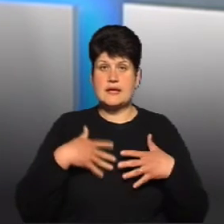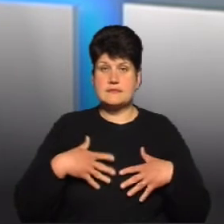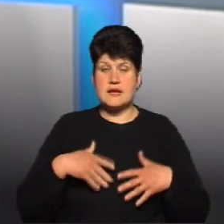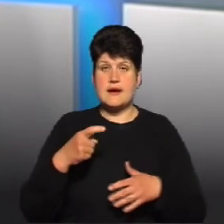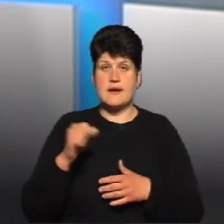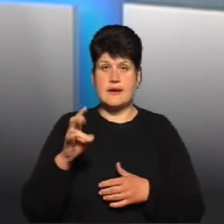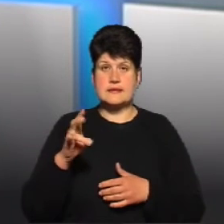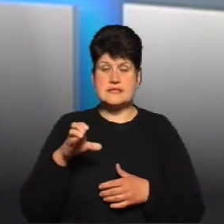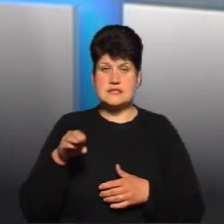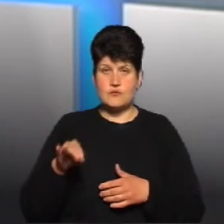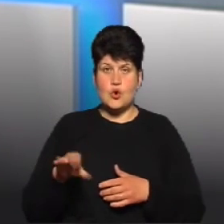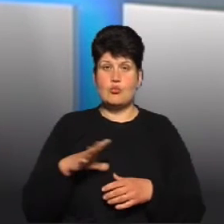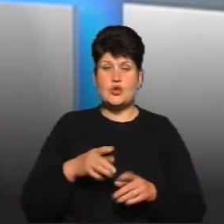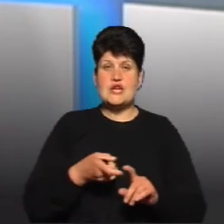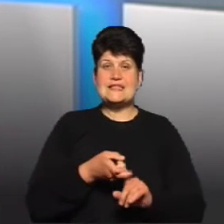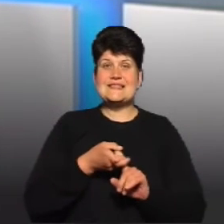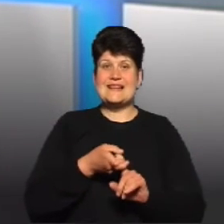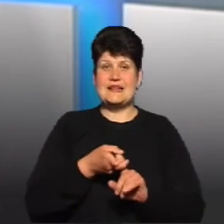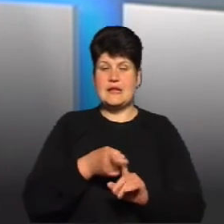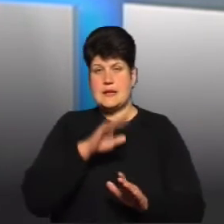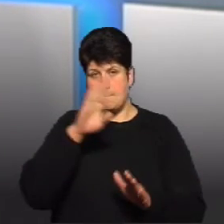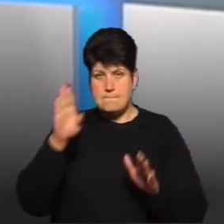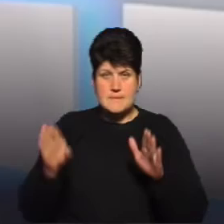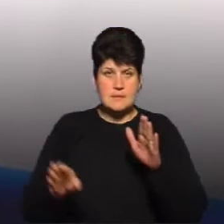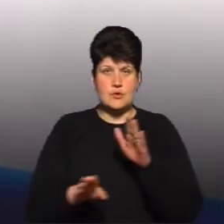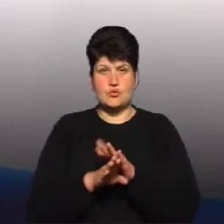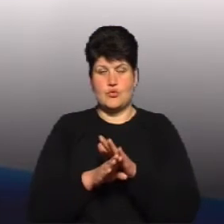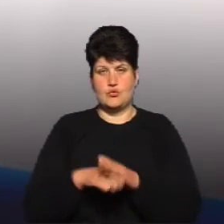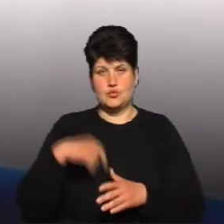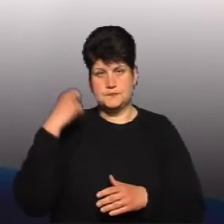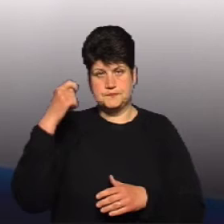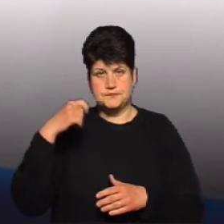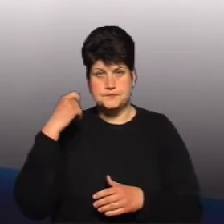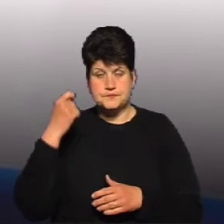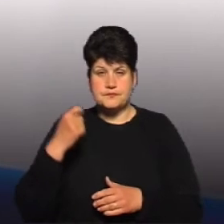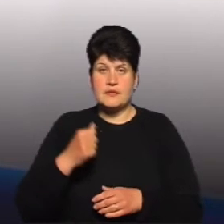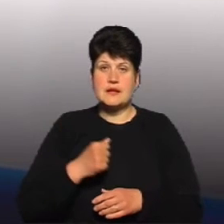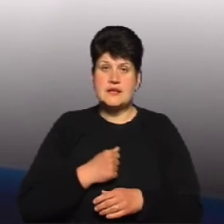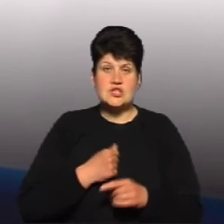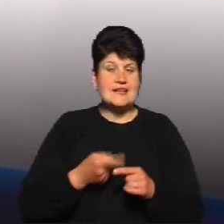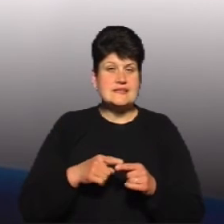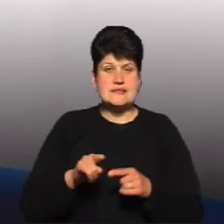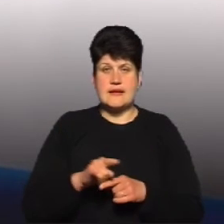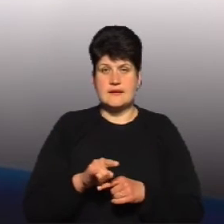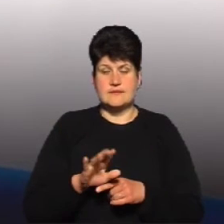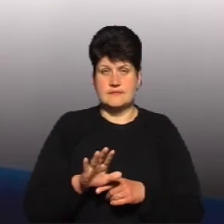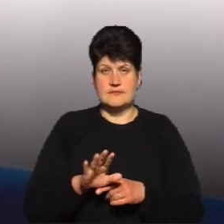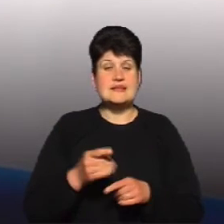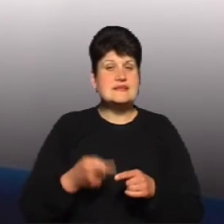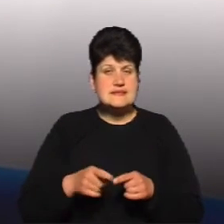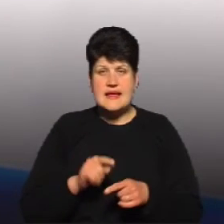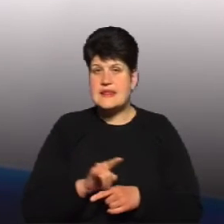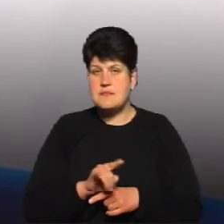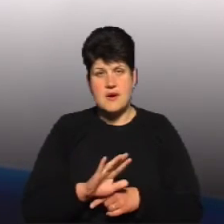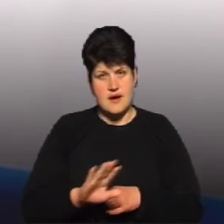васально залежним, тобто повністю підпорядковувалося Османській імперії. На жаль, це неправда. Не на жаль, а це неправда, оскільки